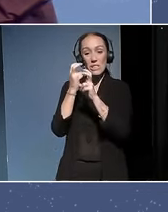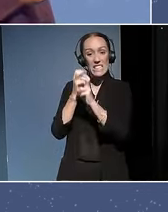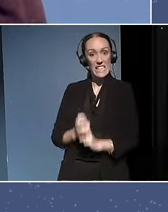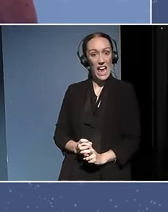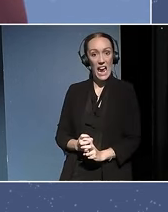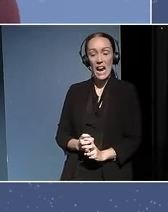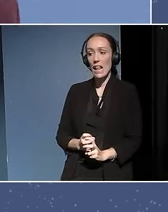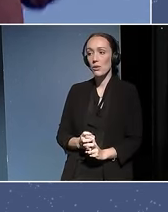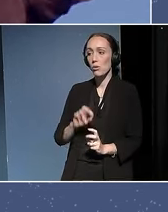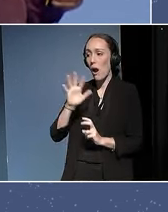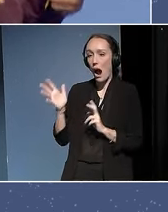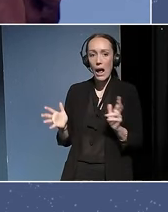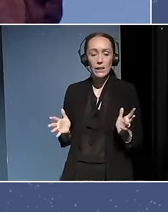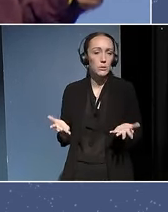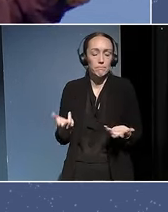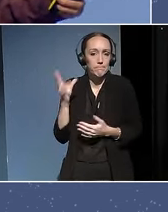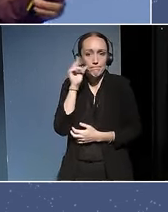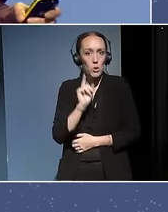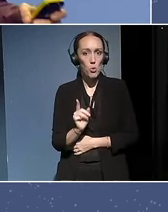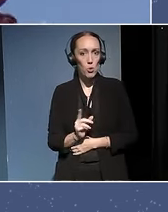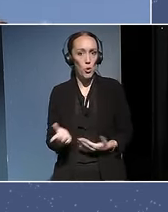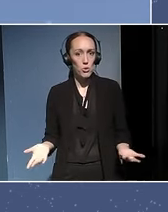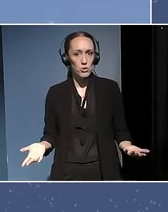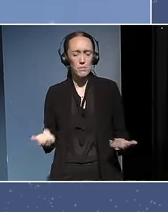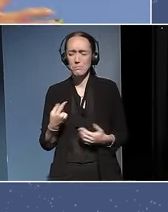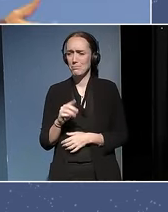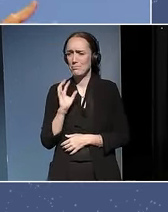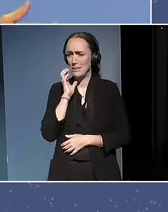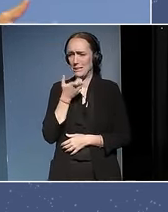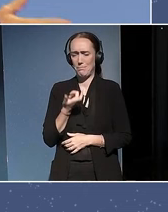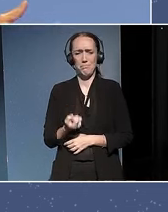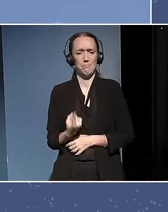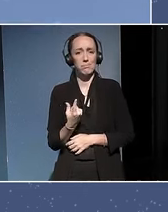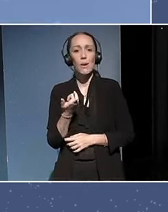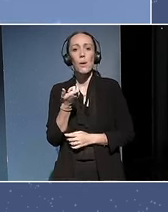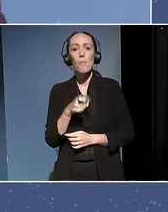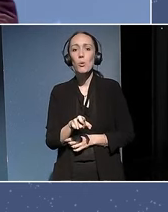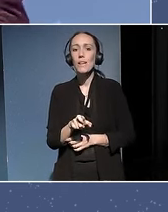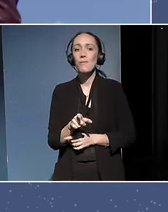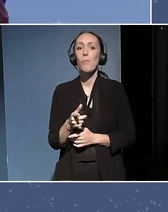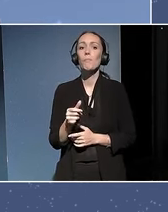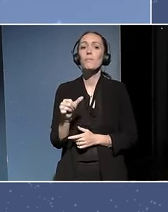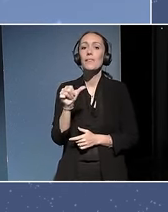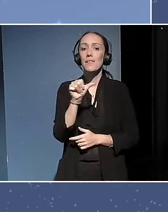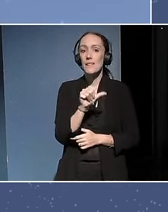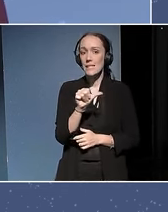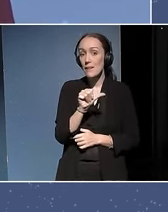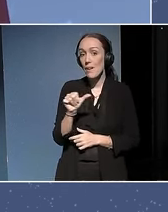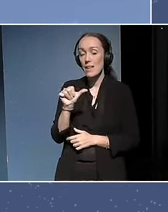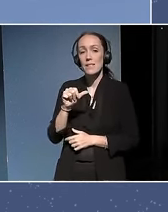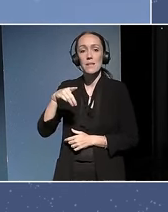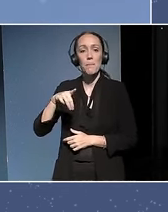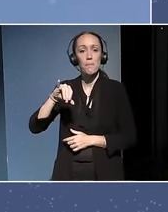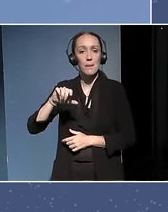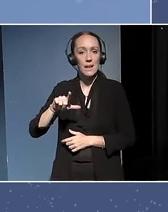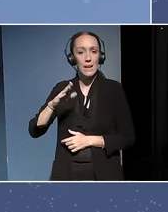ancora sconosciuto e questo era un paradosso Perché nel frattempo Steven Spielberg aveva incorporato nel